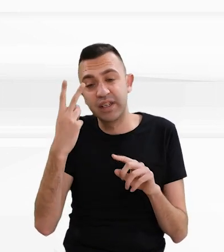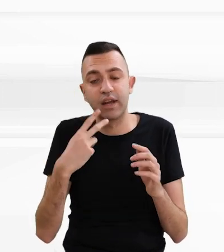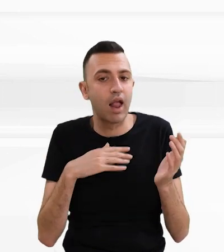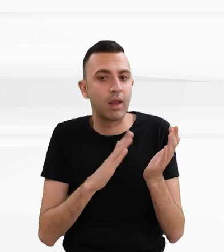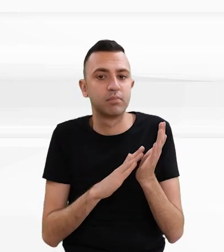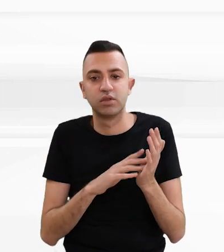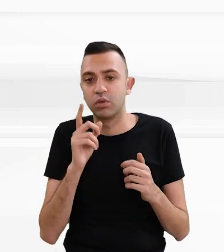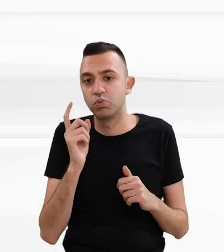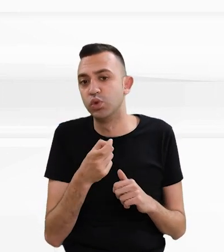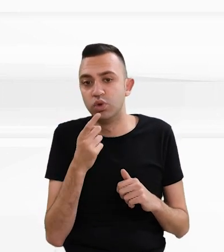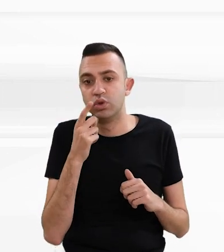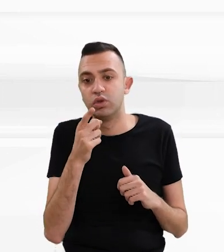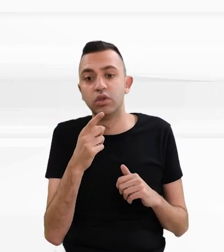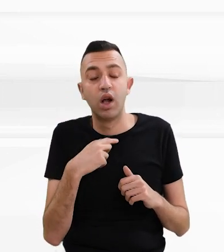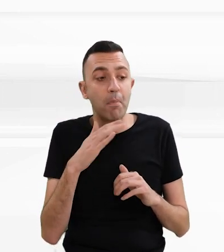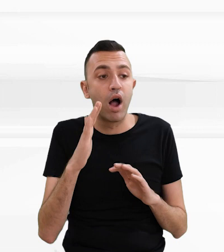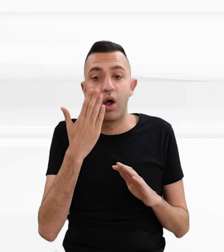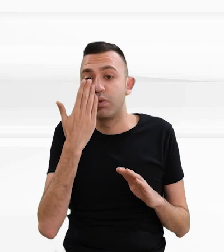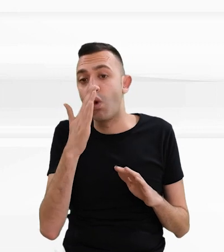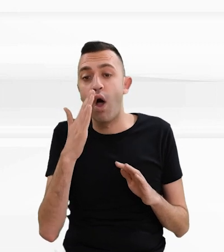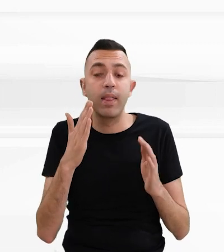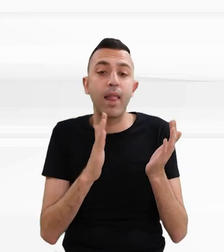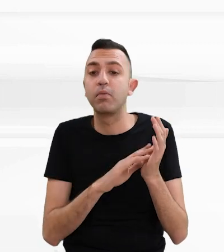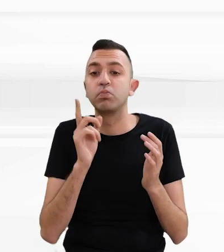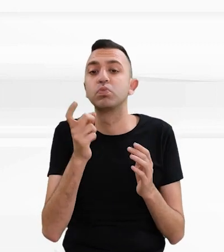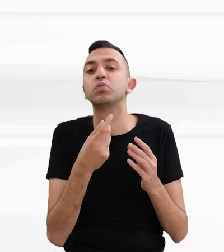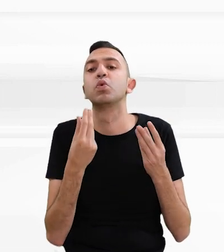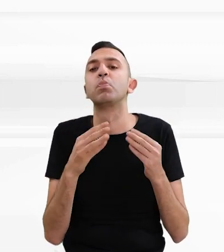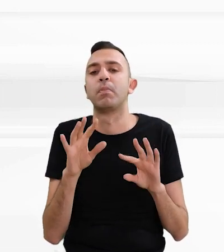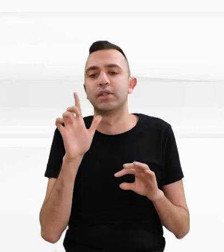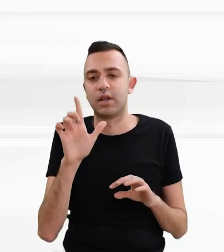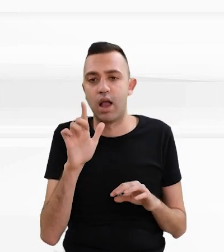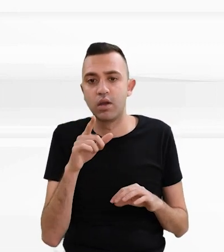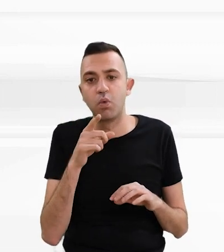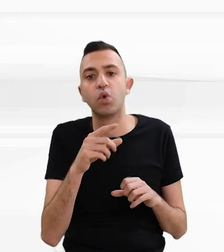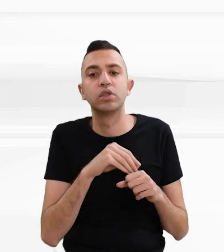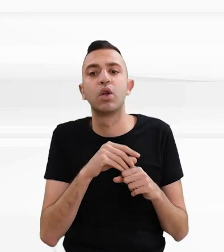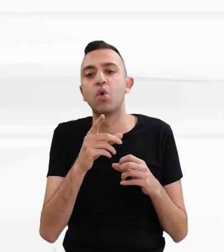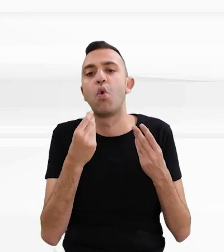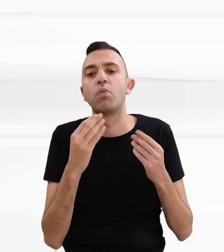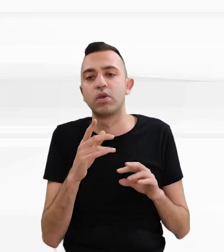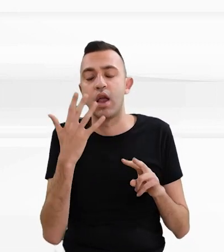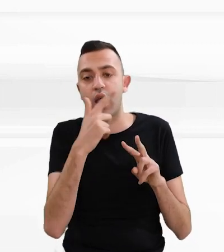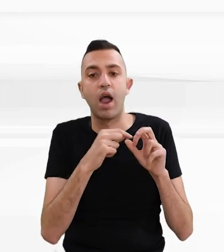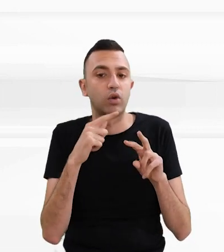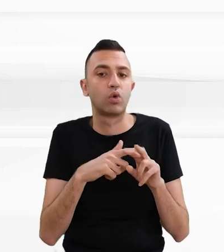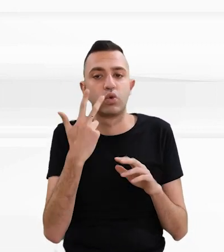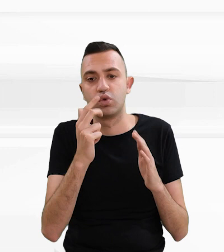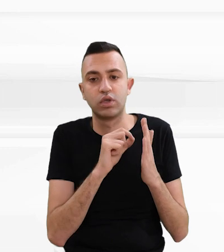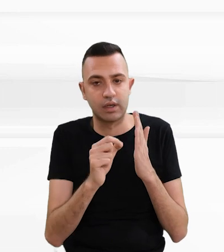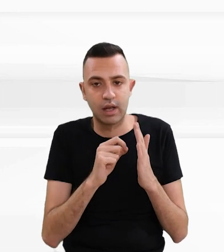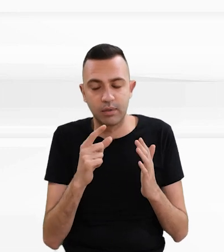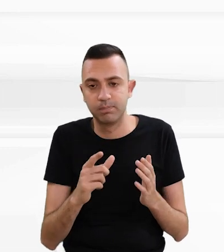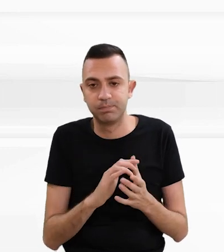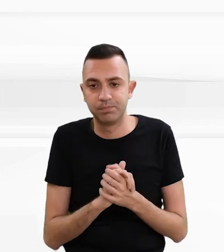elde ederim fakat benim doğal sayı bulmam gerekiyor artık Dolayısıyla bu olmayacaktır karekökü yazalım karekök 3